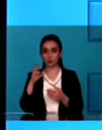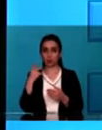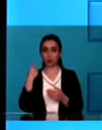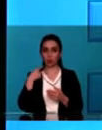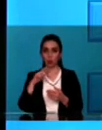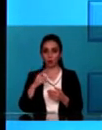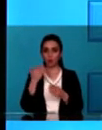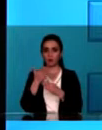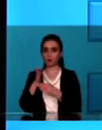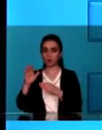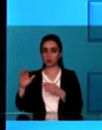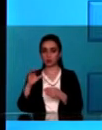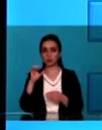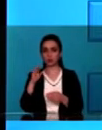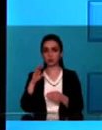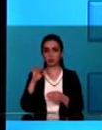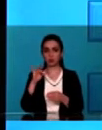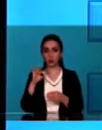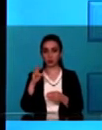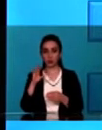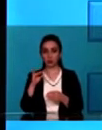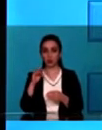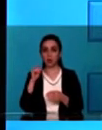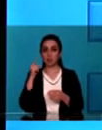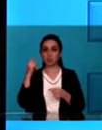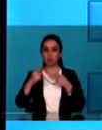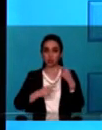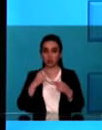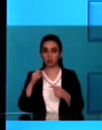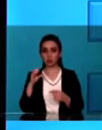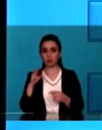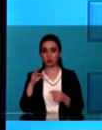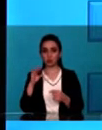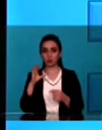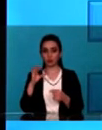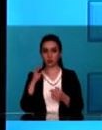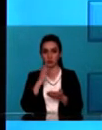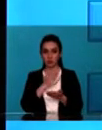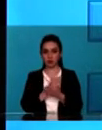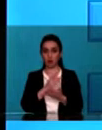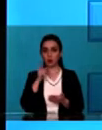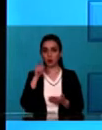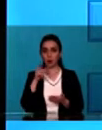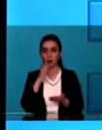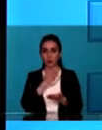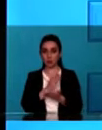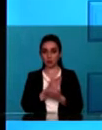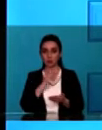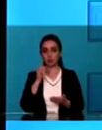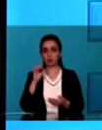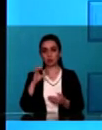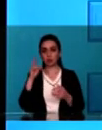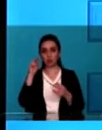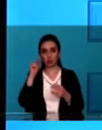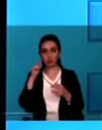номер выделенной строки. Следующее свойство – Columns. Он определяет число